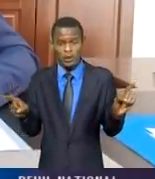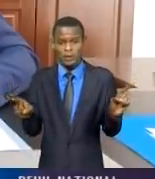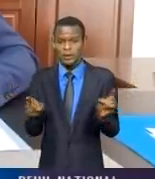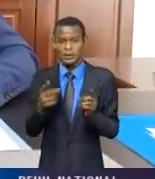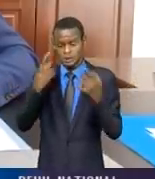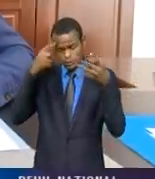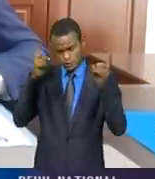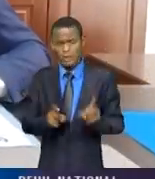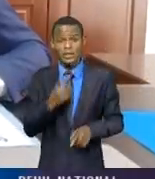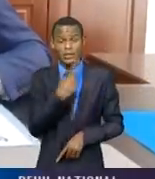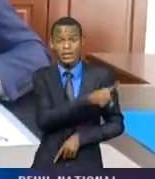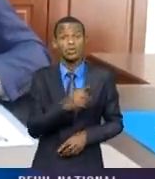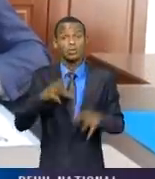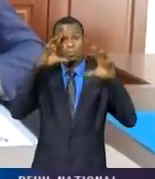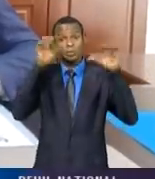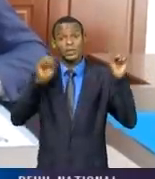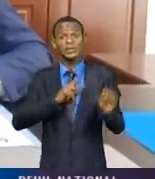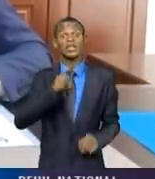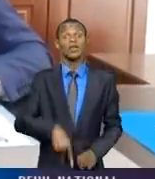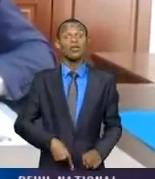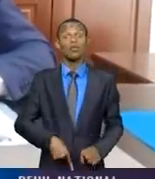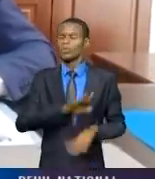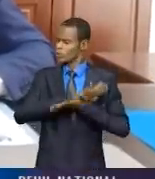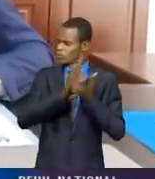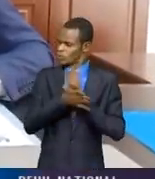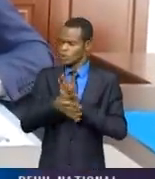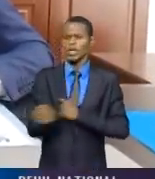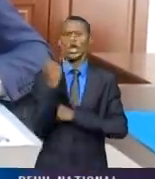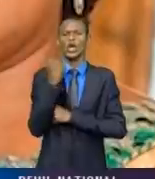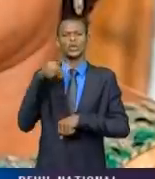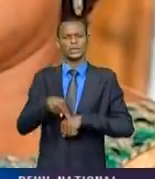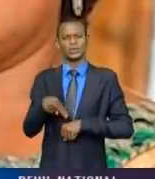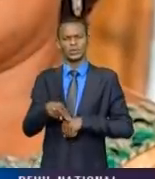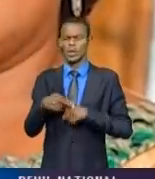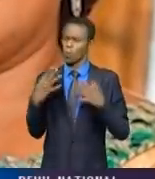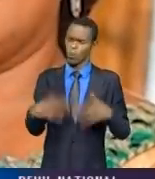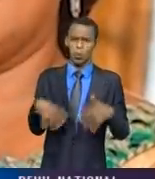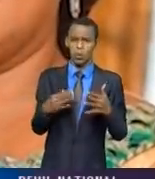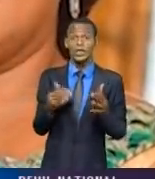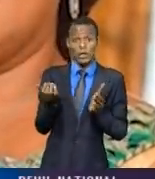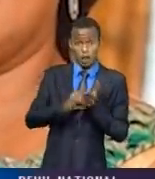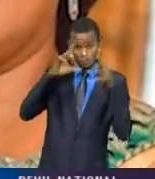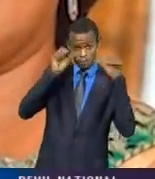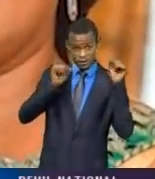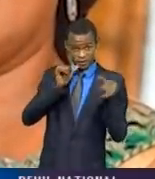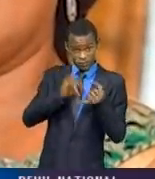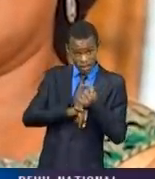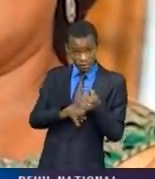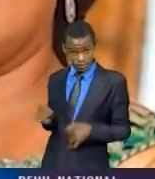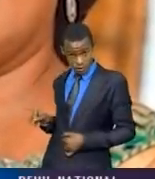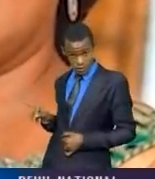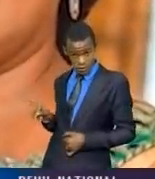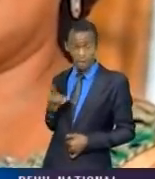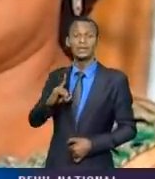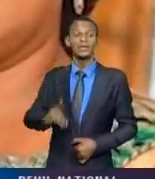corps national gérera profite aussi pour saluer cette grande dame qui a vu son courage d'aller jusqu'à